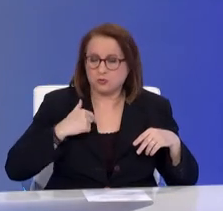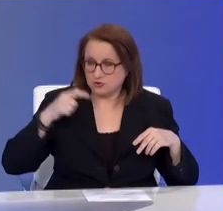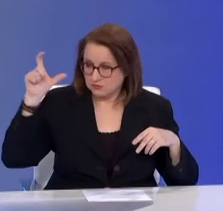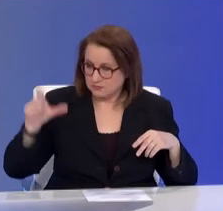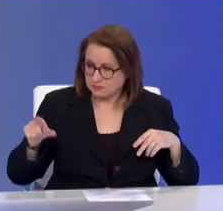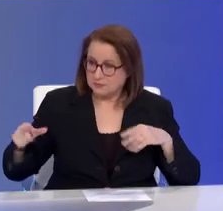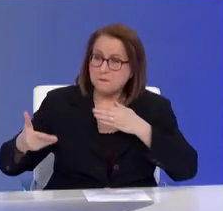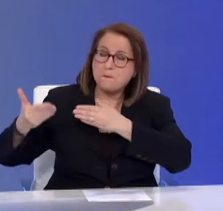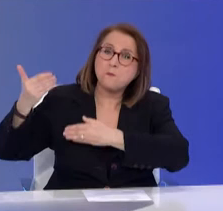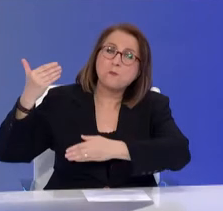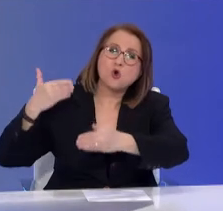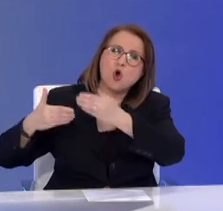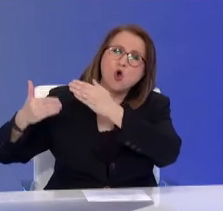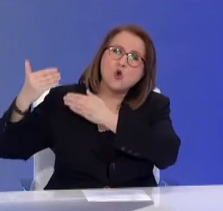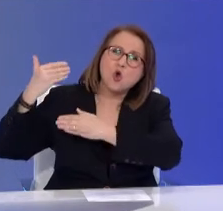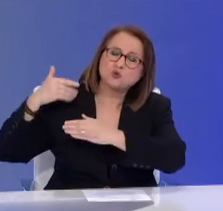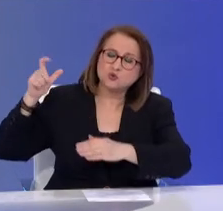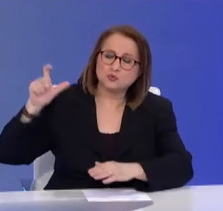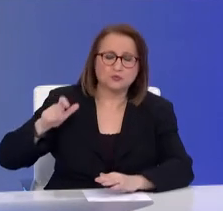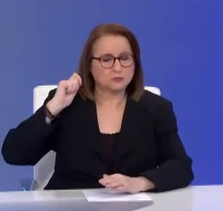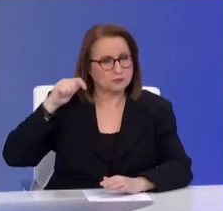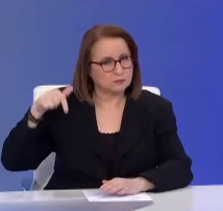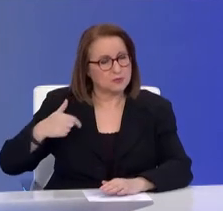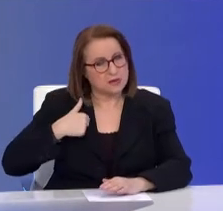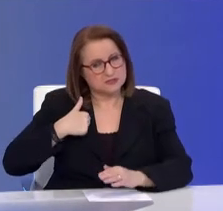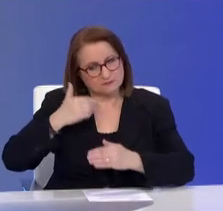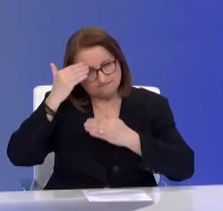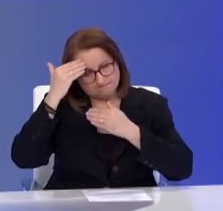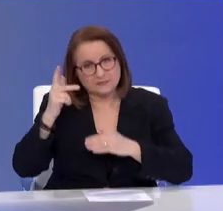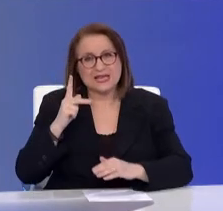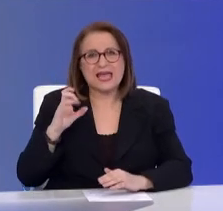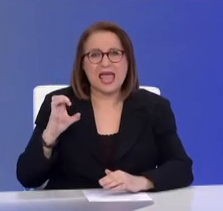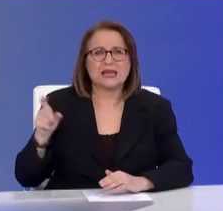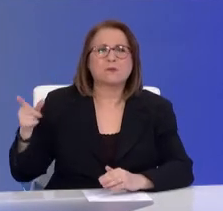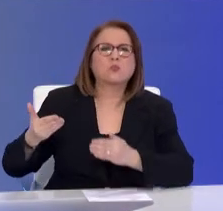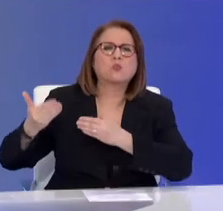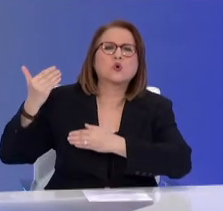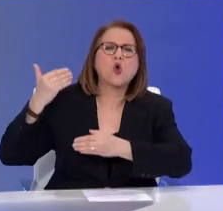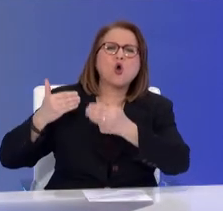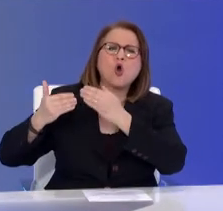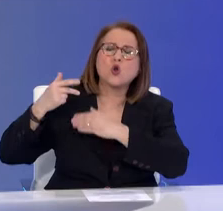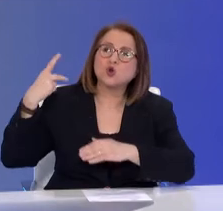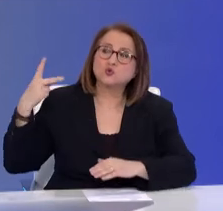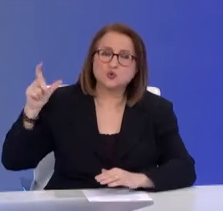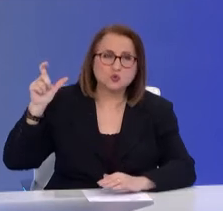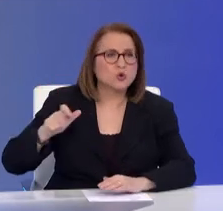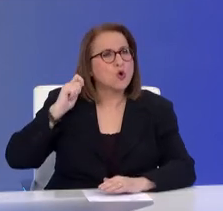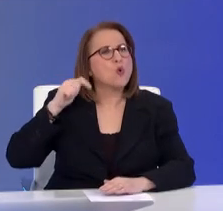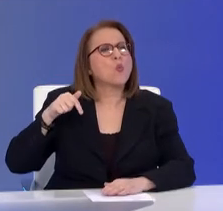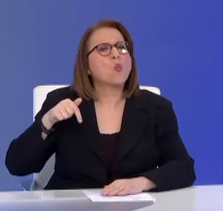τιμήσουμε σήμερα. Ο κύριος Γουίνθορπ ήταν